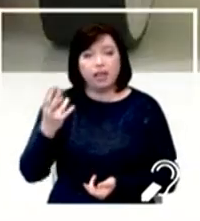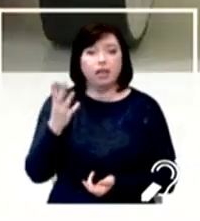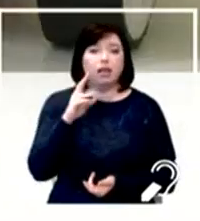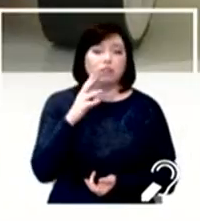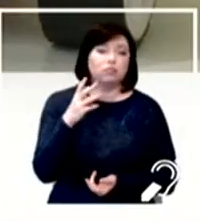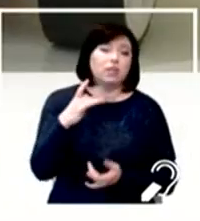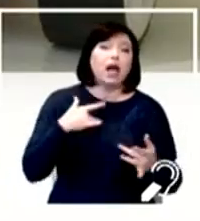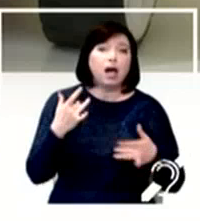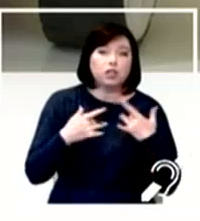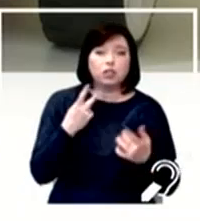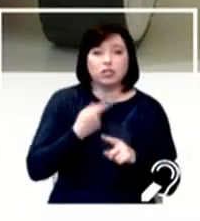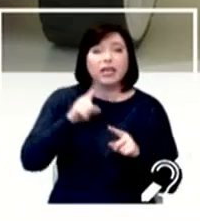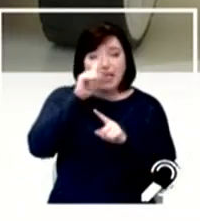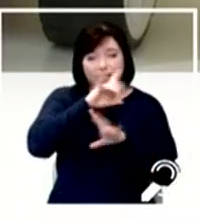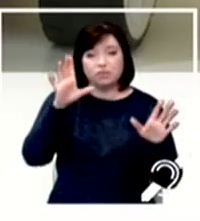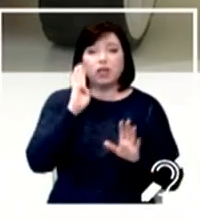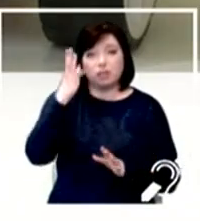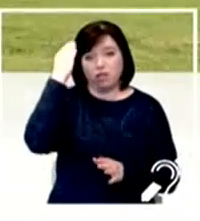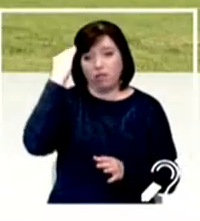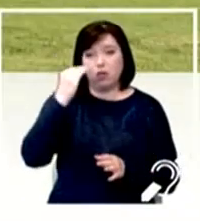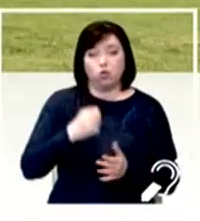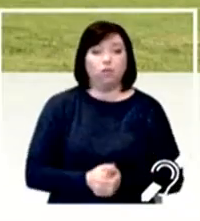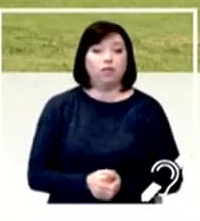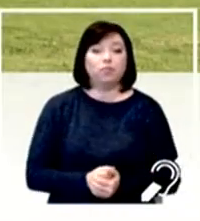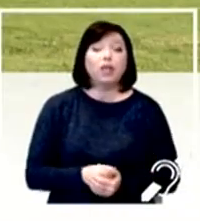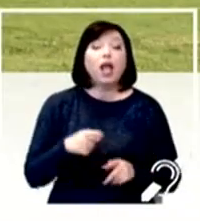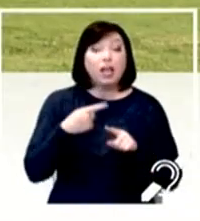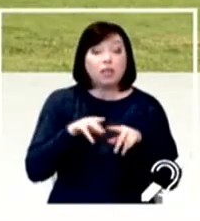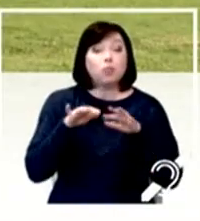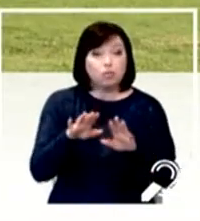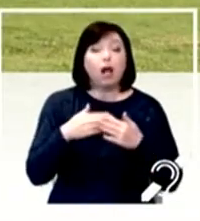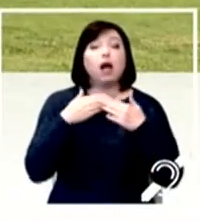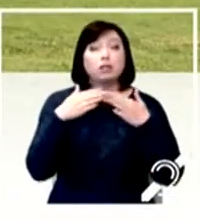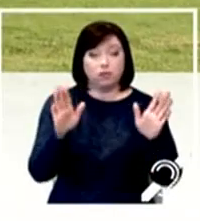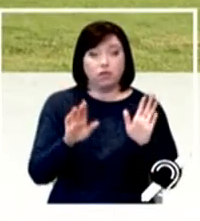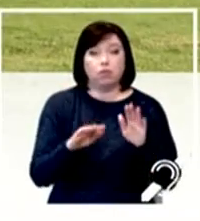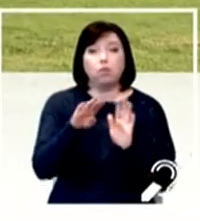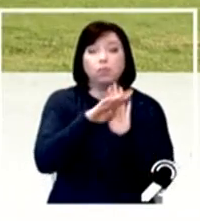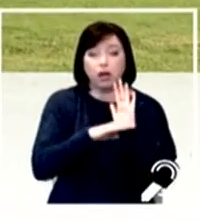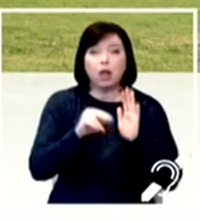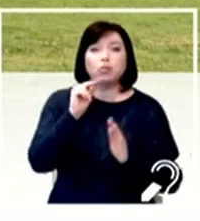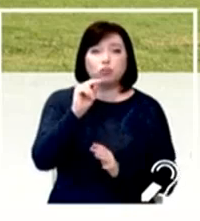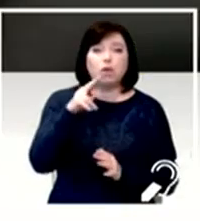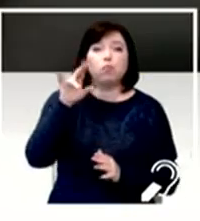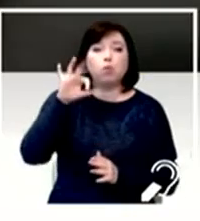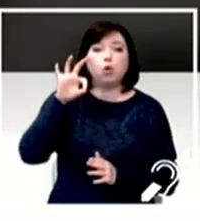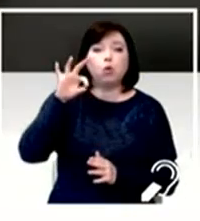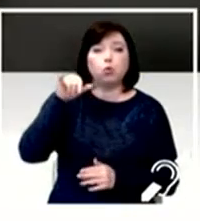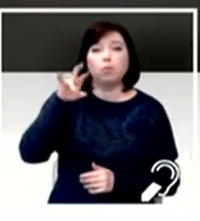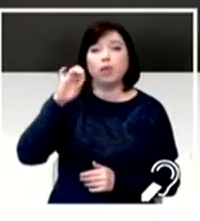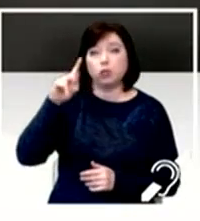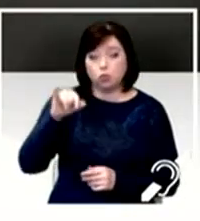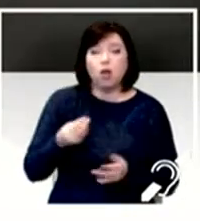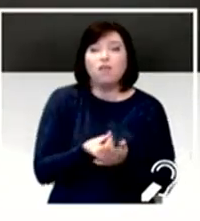Câmpeni, precum și artiști cunoscuți din Republica Moldova. Evenimentul deschide programul aniversal Ciprian Porubescu, inițiat